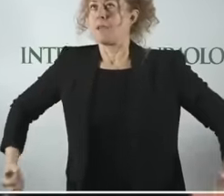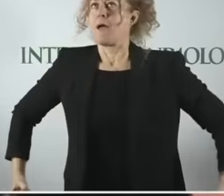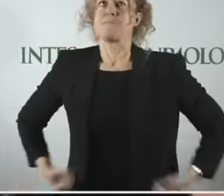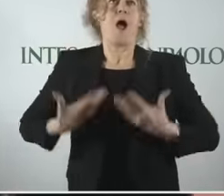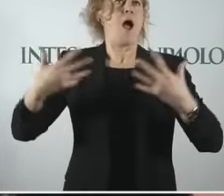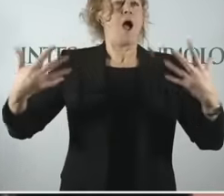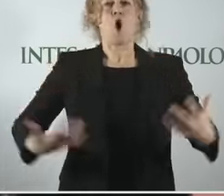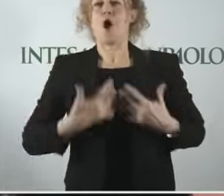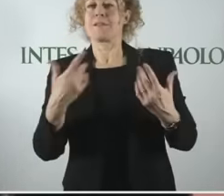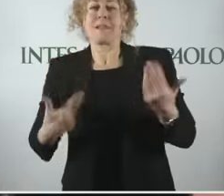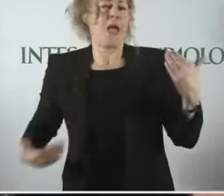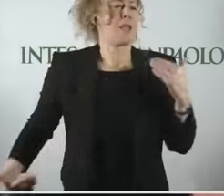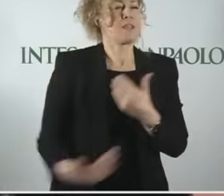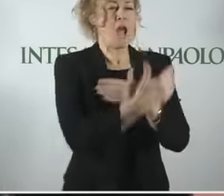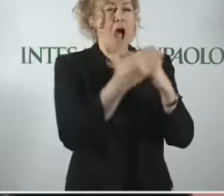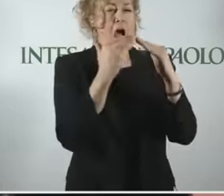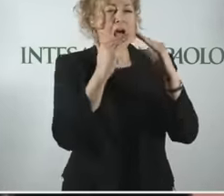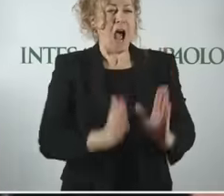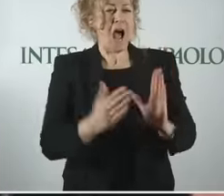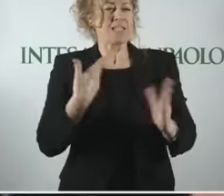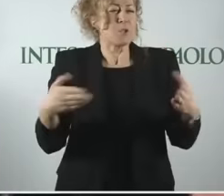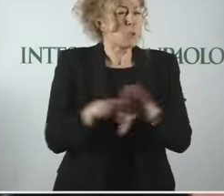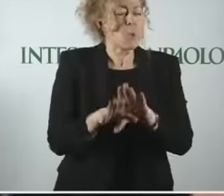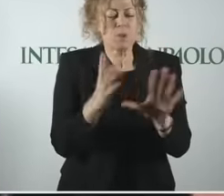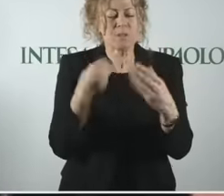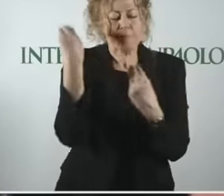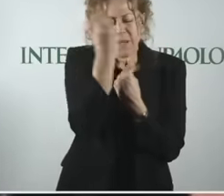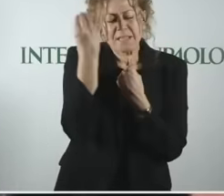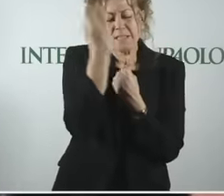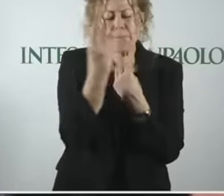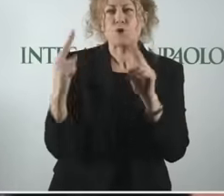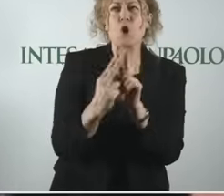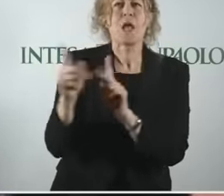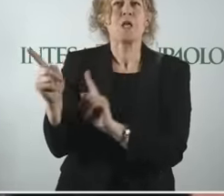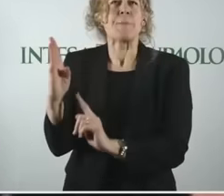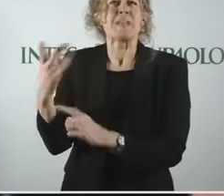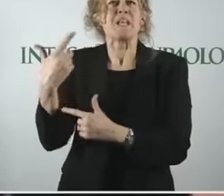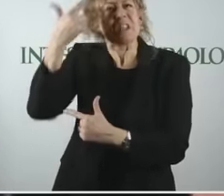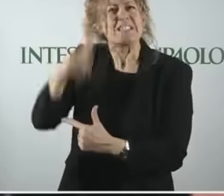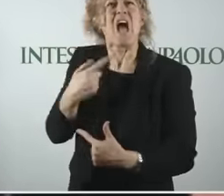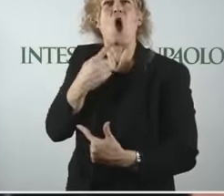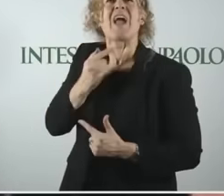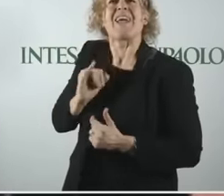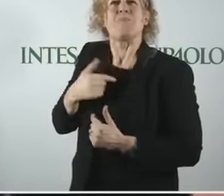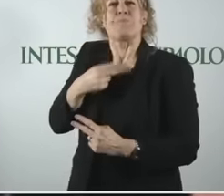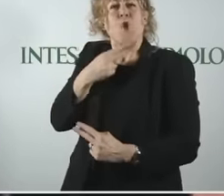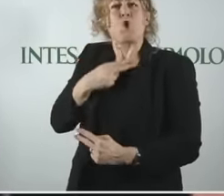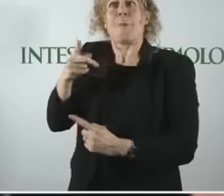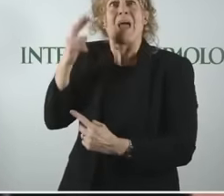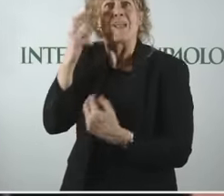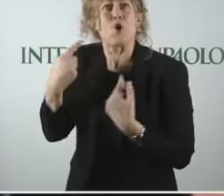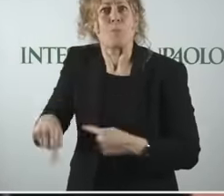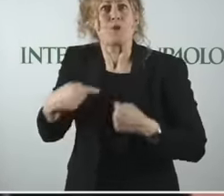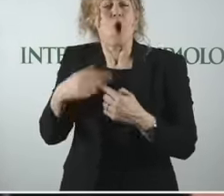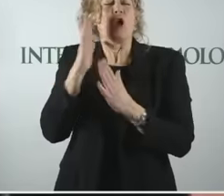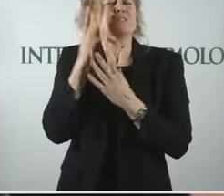casa si chiude in camera ci pensa ci pensa ci pensa questa cosa che ha incontrato Beatrice lei sa chi sono si ricorda di me poi si